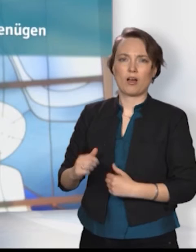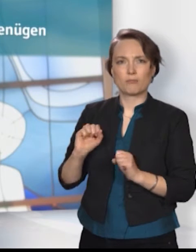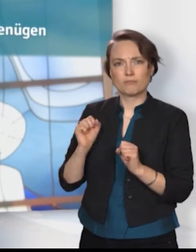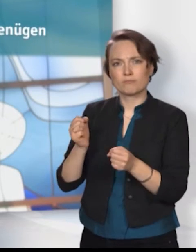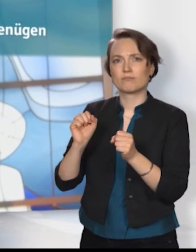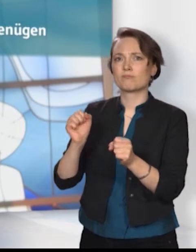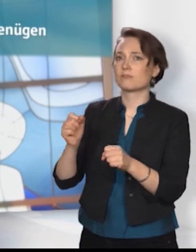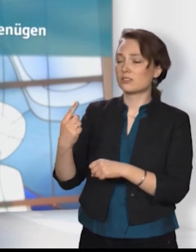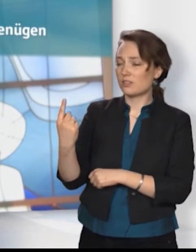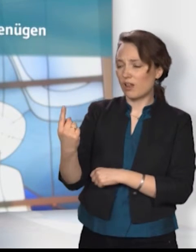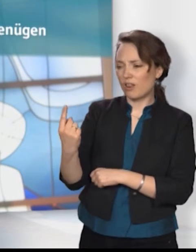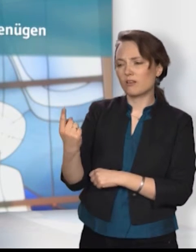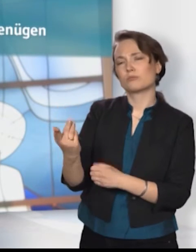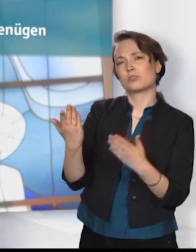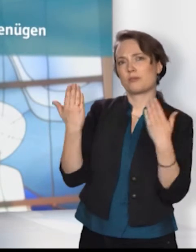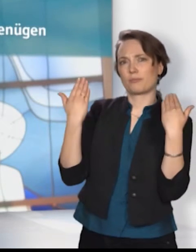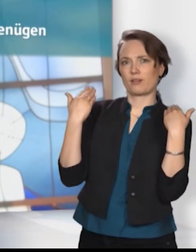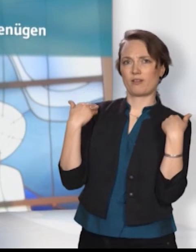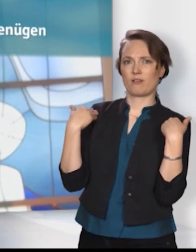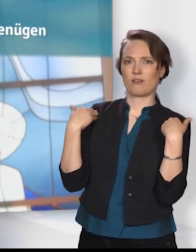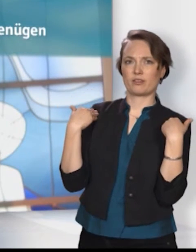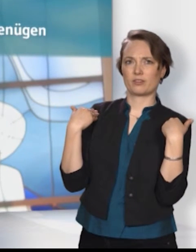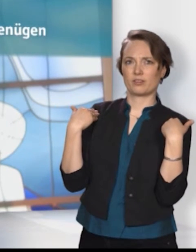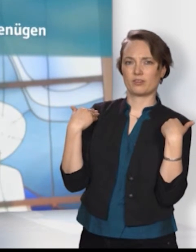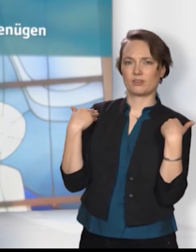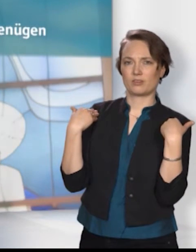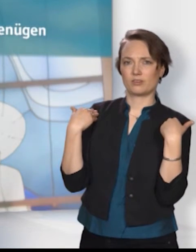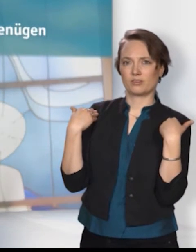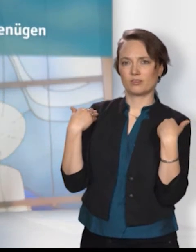Selig und beladen